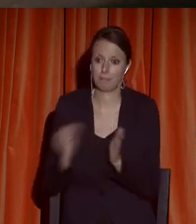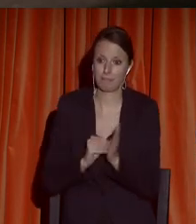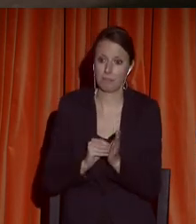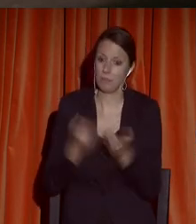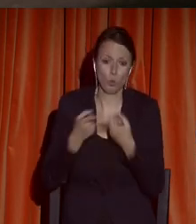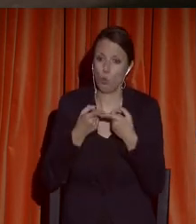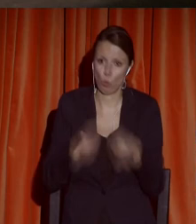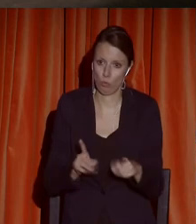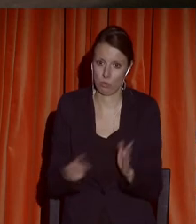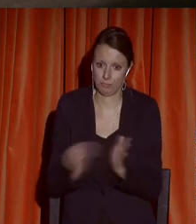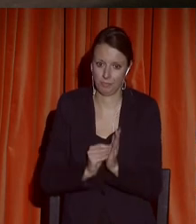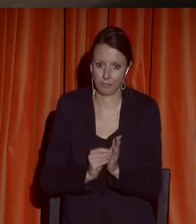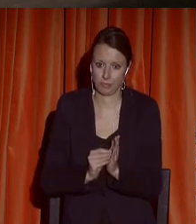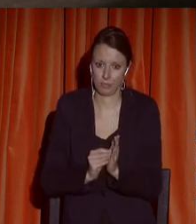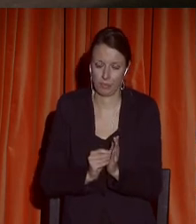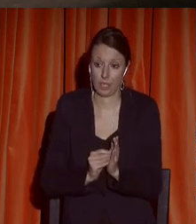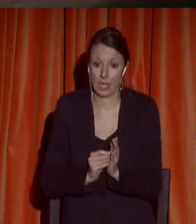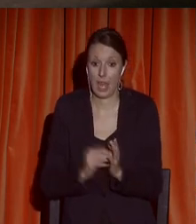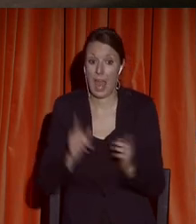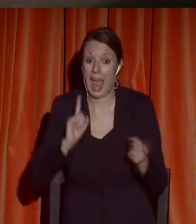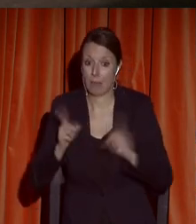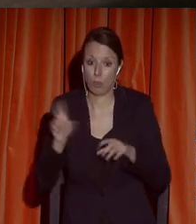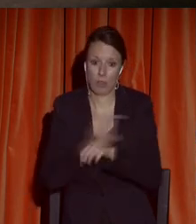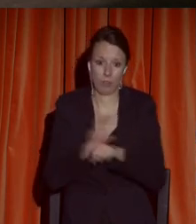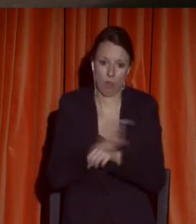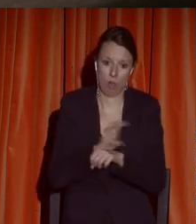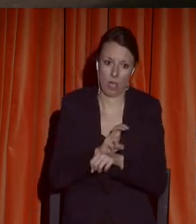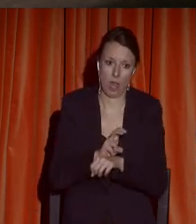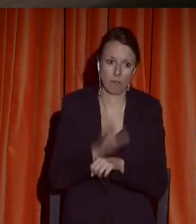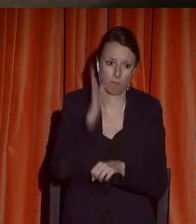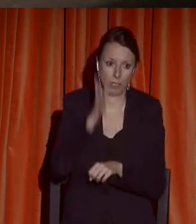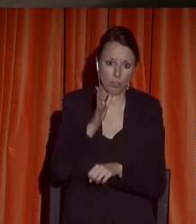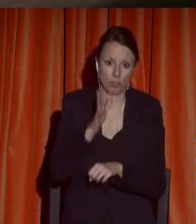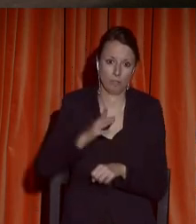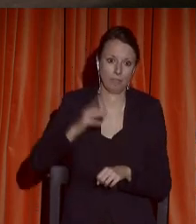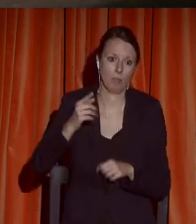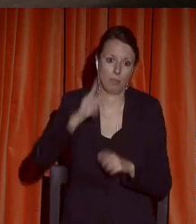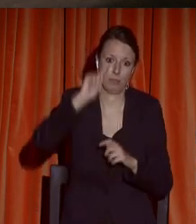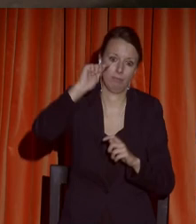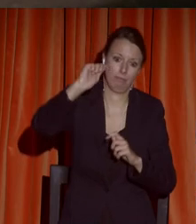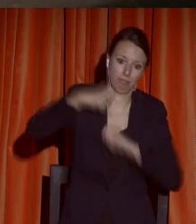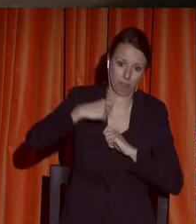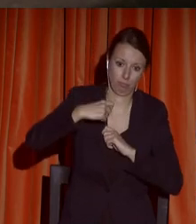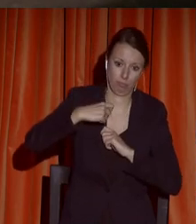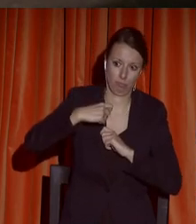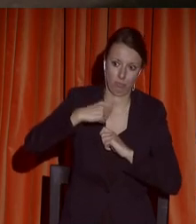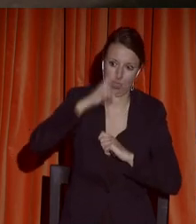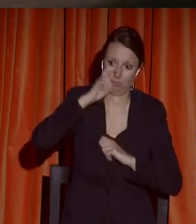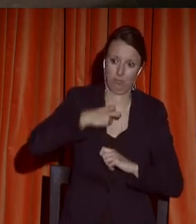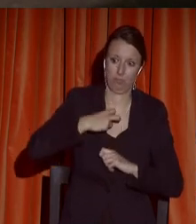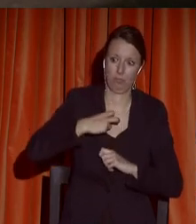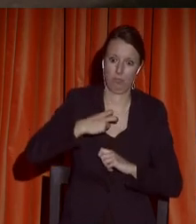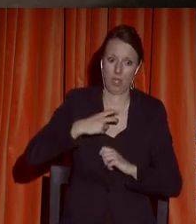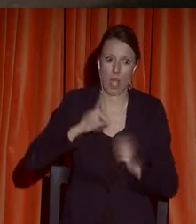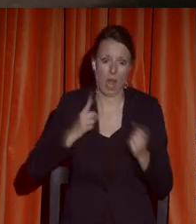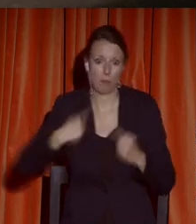powiedzieć, że albo technologia będzie rządziła nami, albo my będziemy rządzili dalej